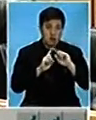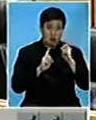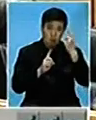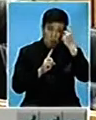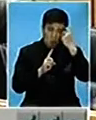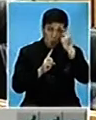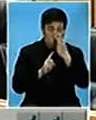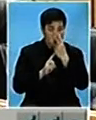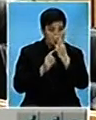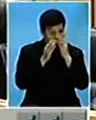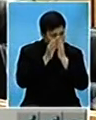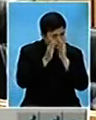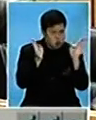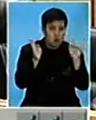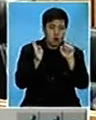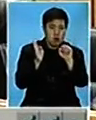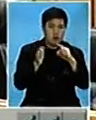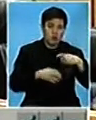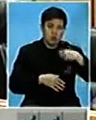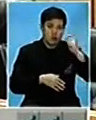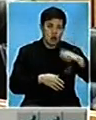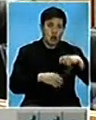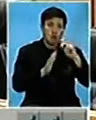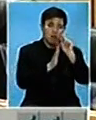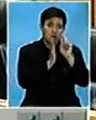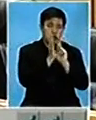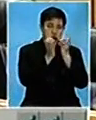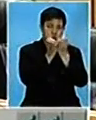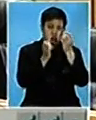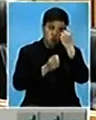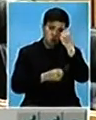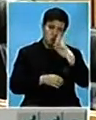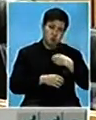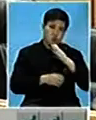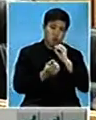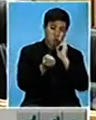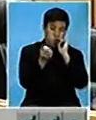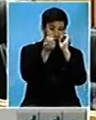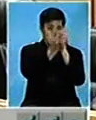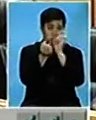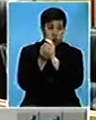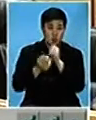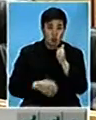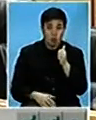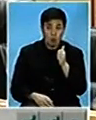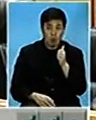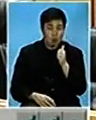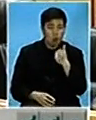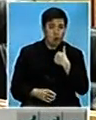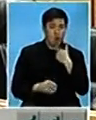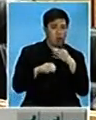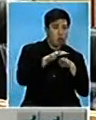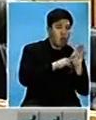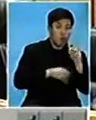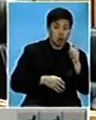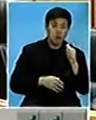างศาลรัฐธรรมนูญหลีกเลี่ยงผลกระทบจากปรากฏการณ์เหล่านี้ได้หรือไม่ท่านหลีกเลี่ยงไม่ได้หรอกครับ